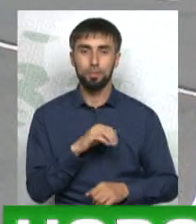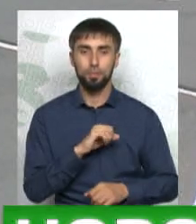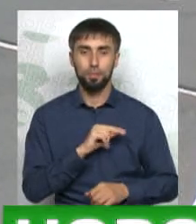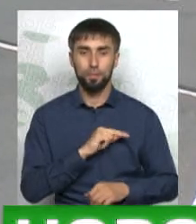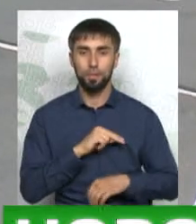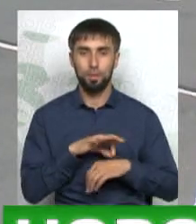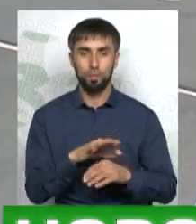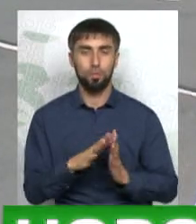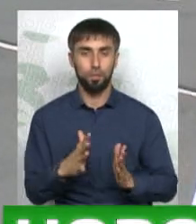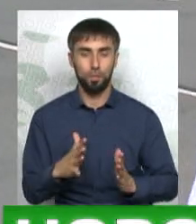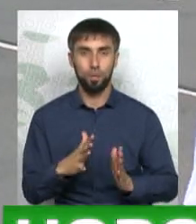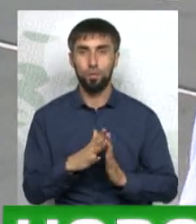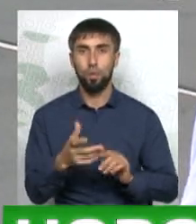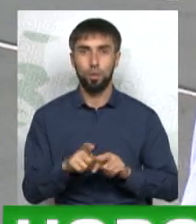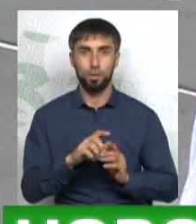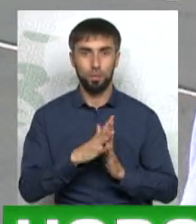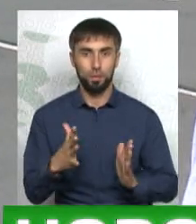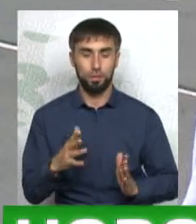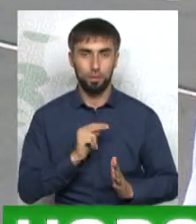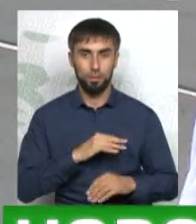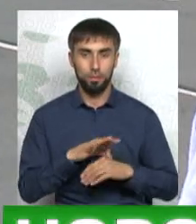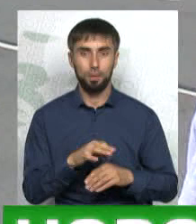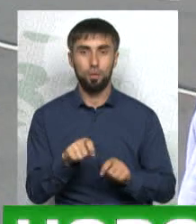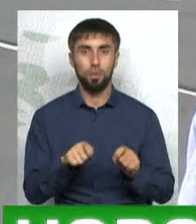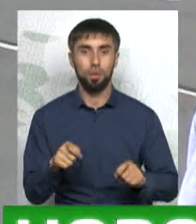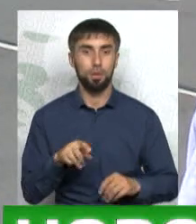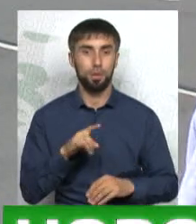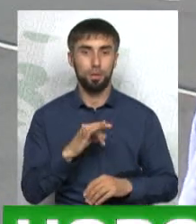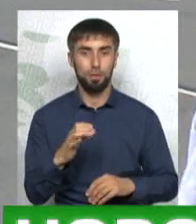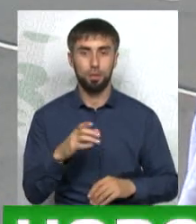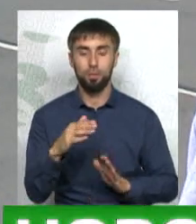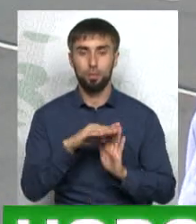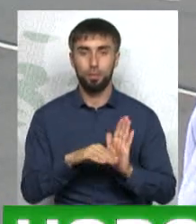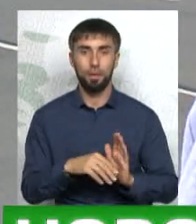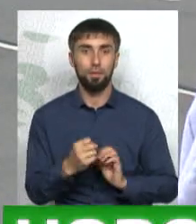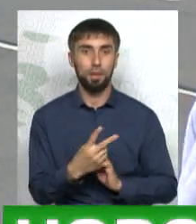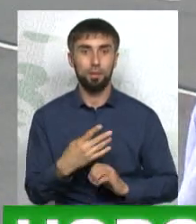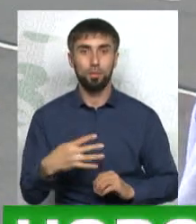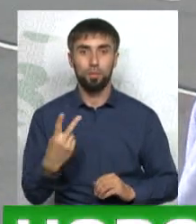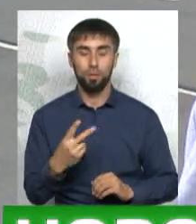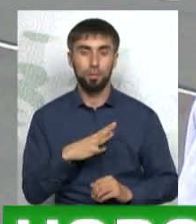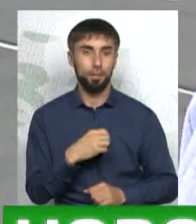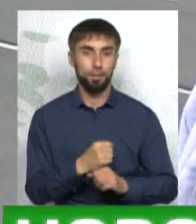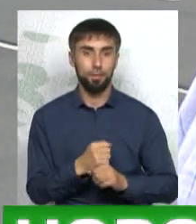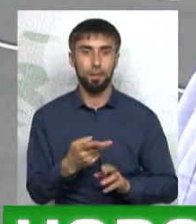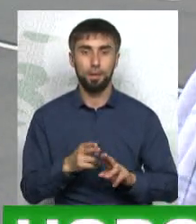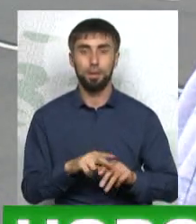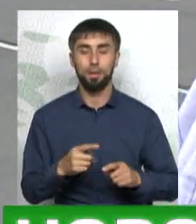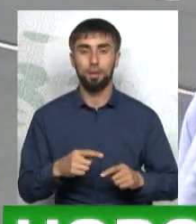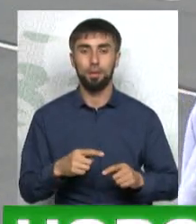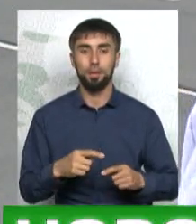большая работа. Очень большая работа по открытию этих рейсов. Они по программе 1242 были сделаны, то есть это